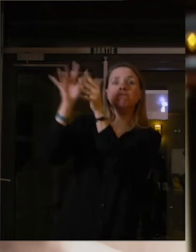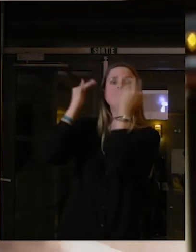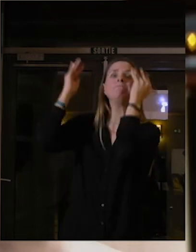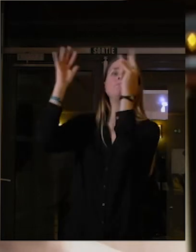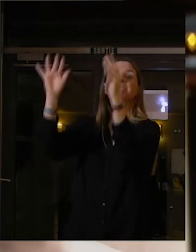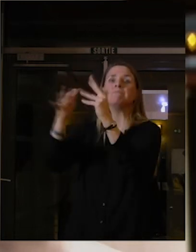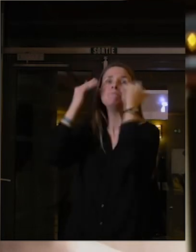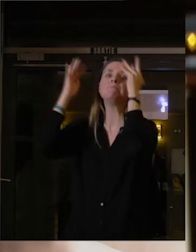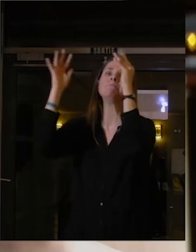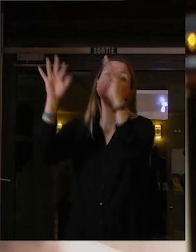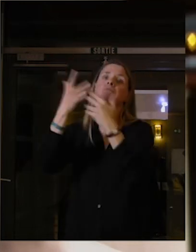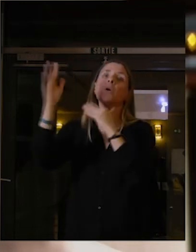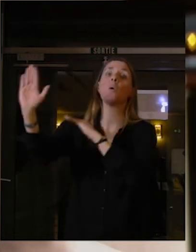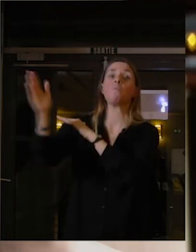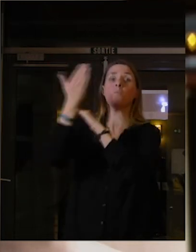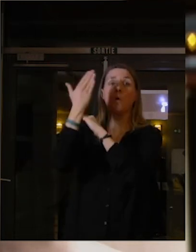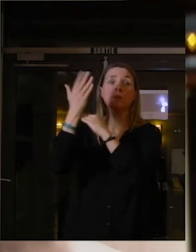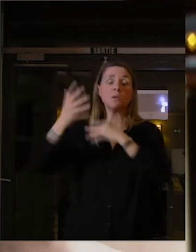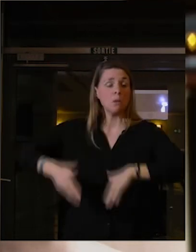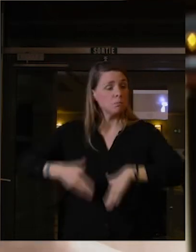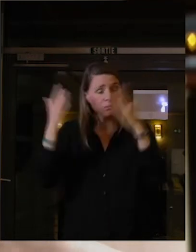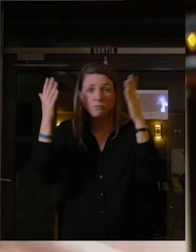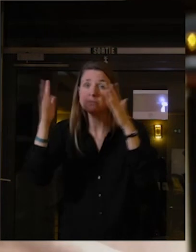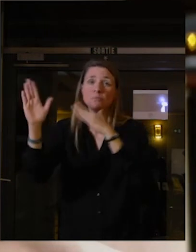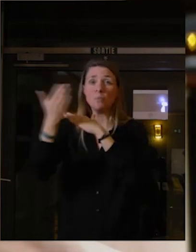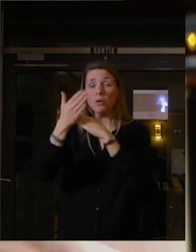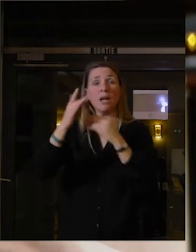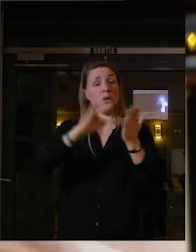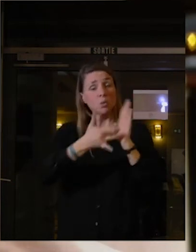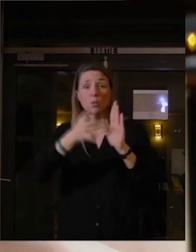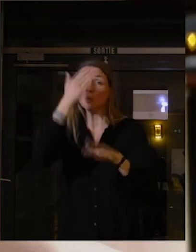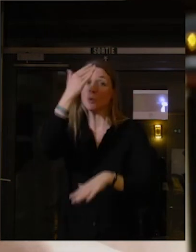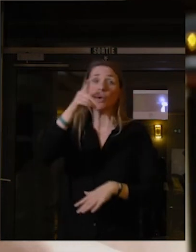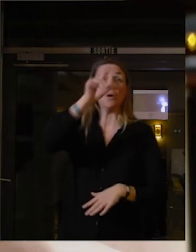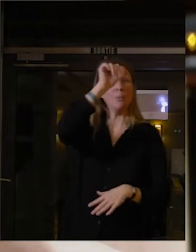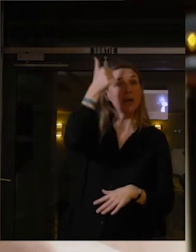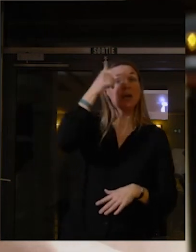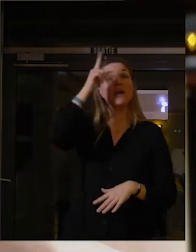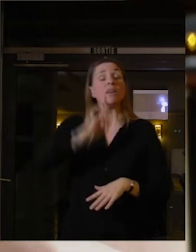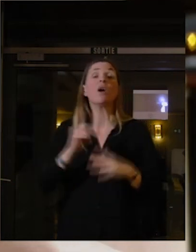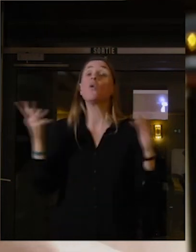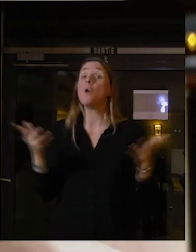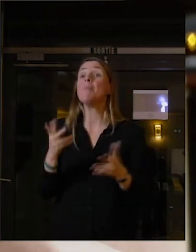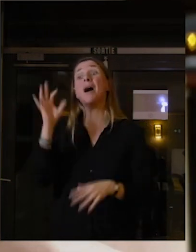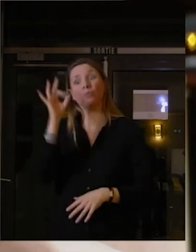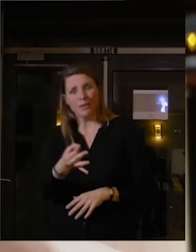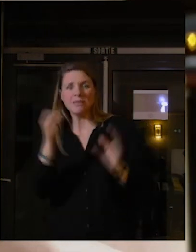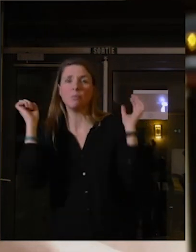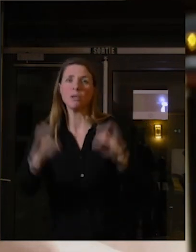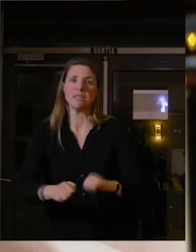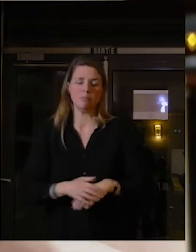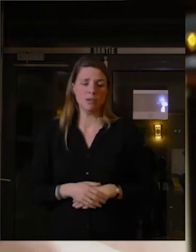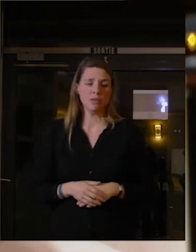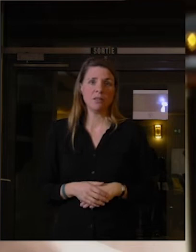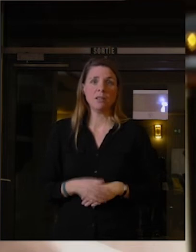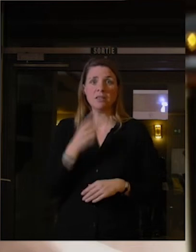disent, qui montrent quoi que ce soit à toutes et à tous, bah ouais, c'est possible, bah ouais, tu peux. En fait, tu vas pas